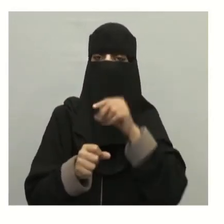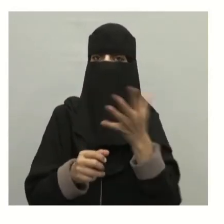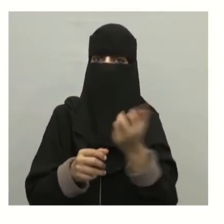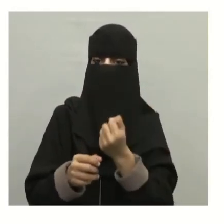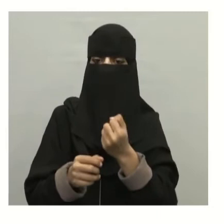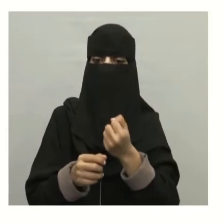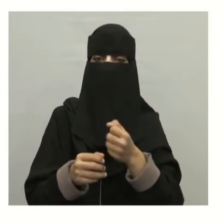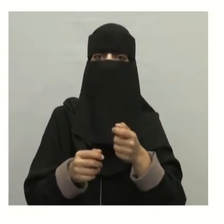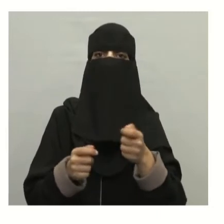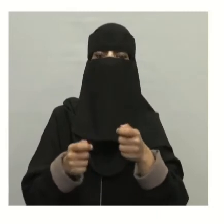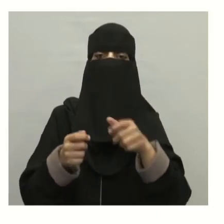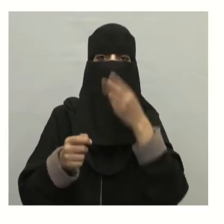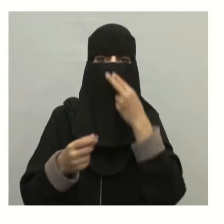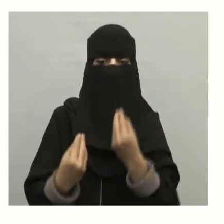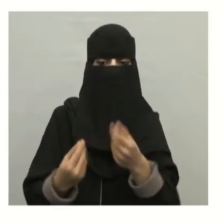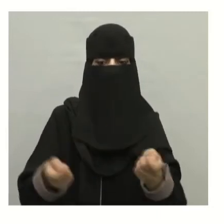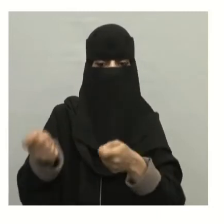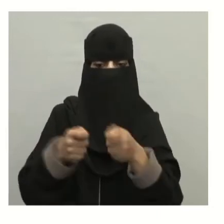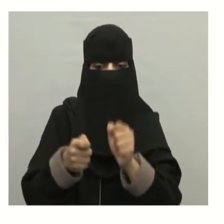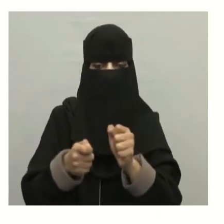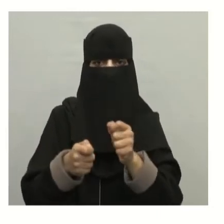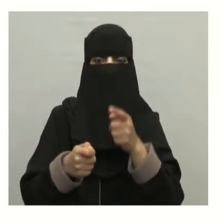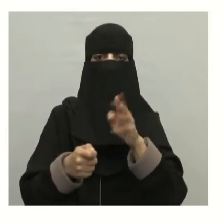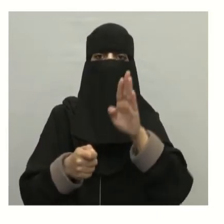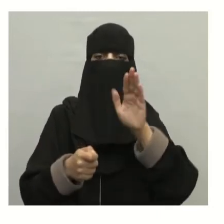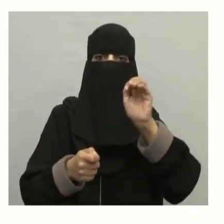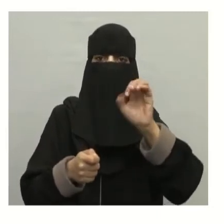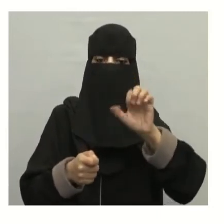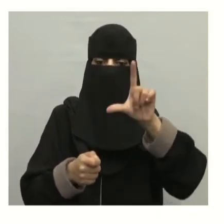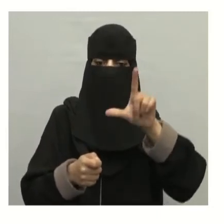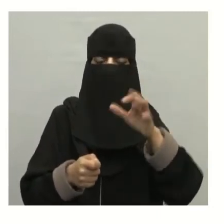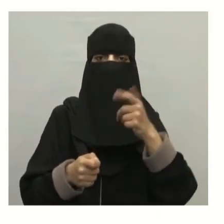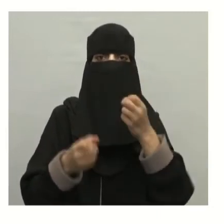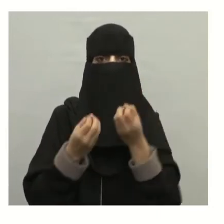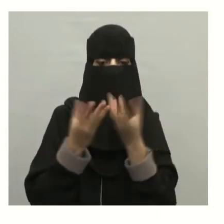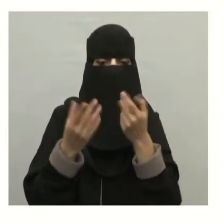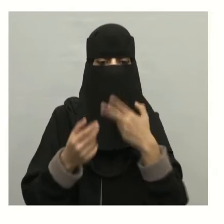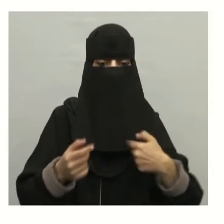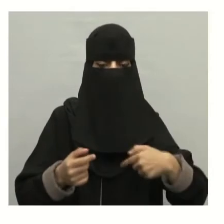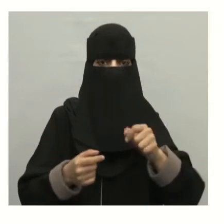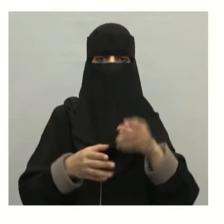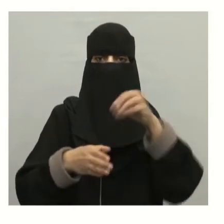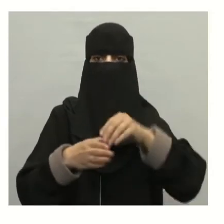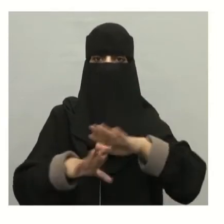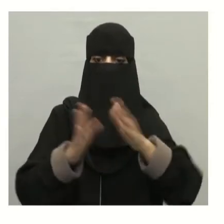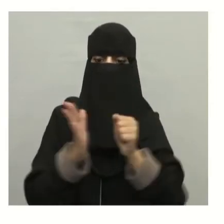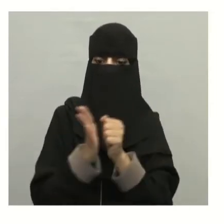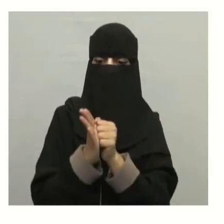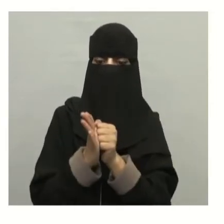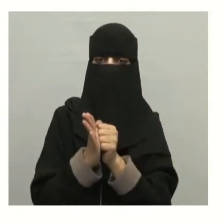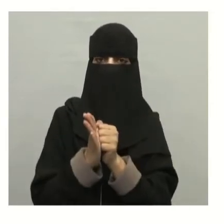أيضاً مطهر يحتوي على الكحول أو المبيض في تعقيم